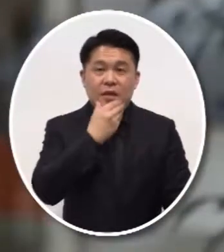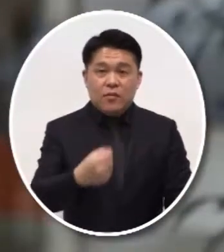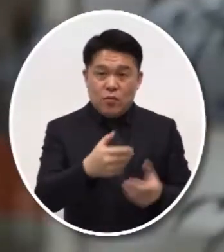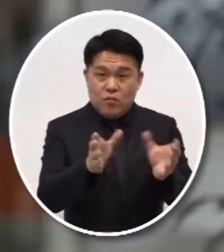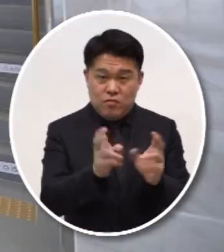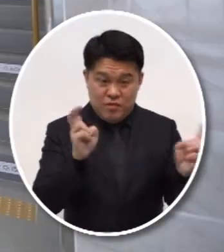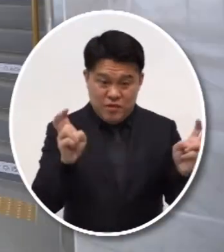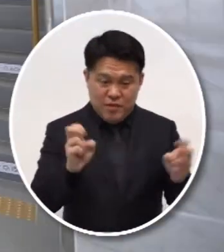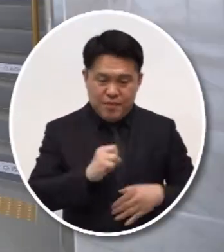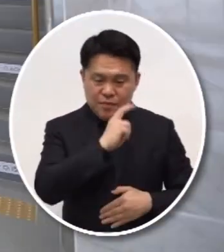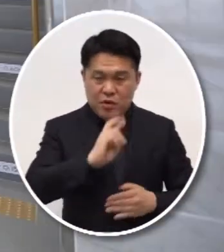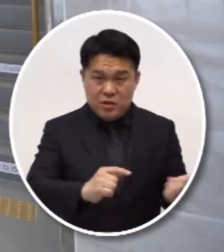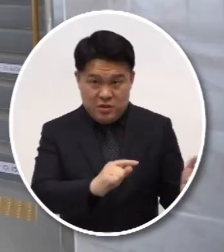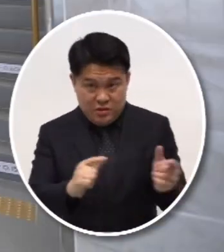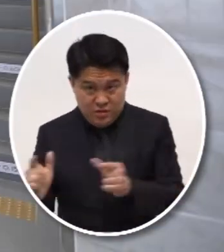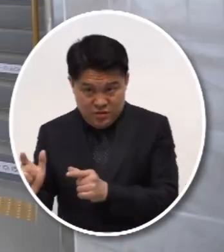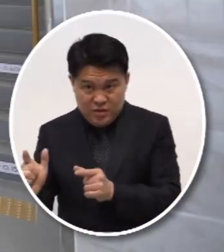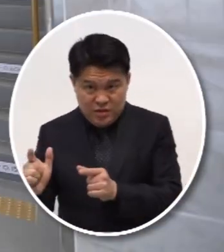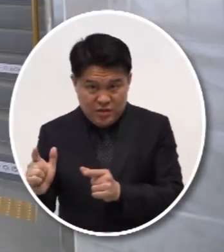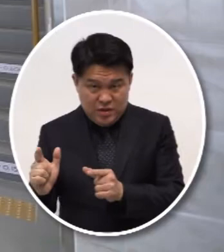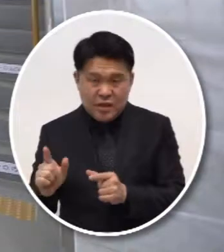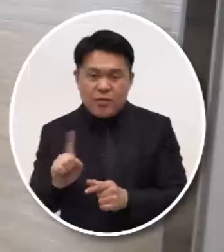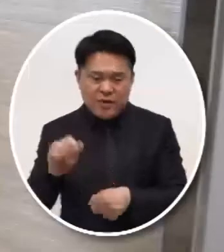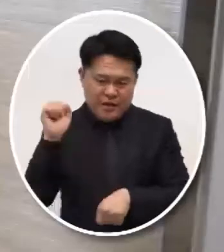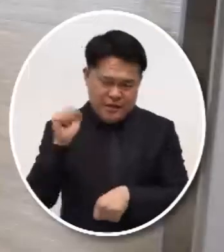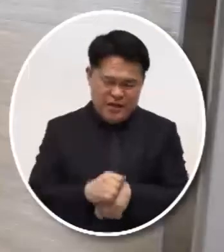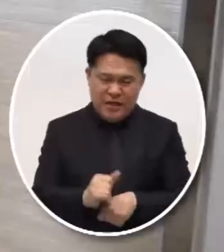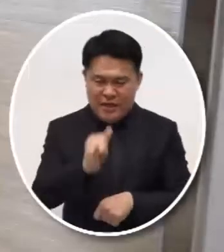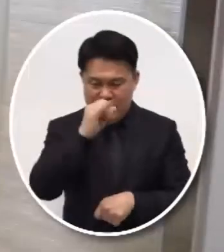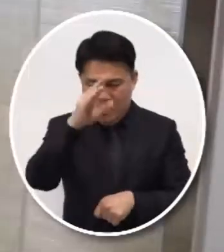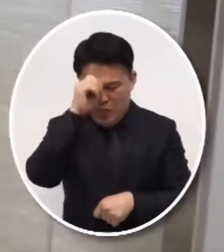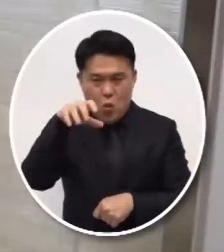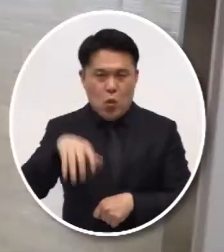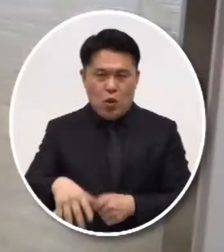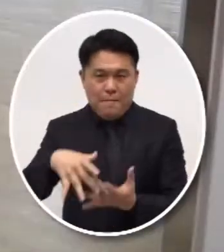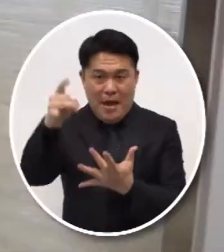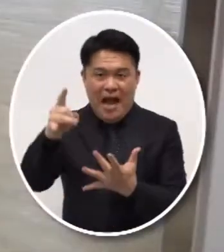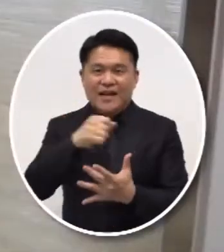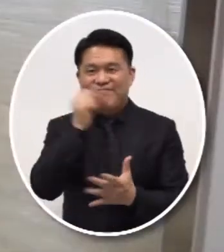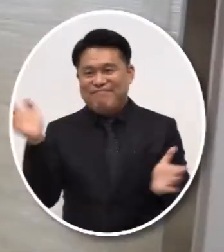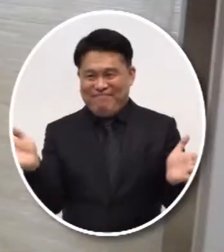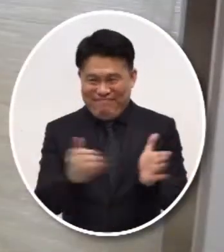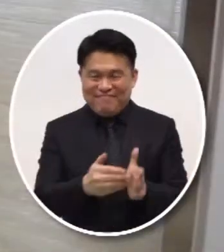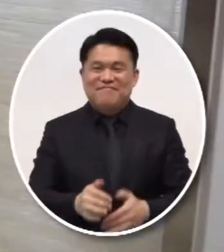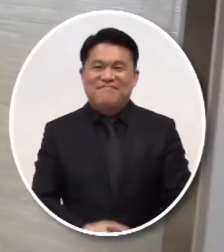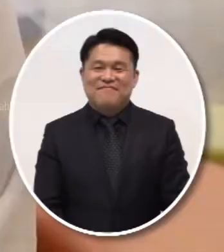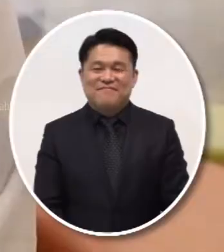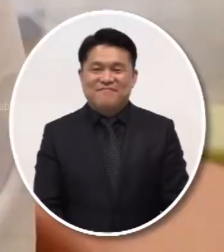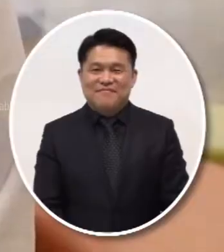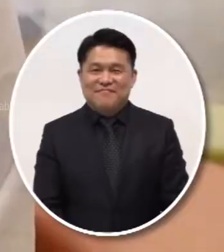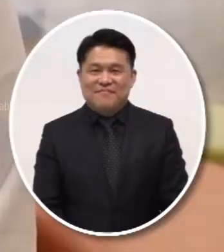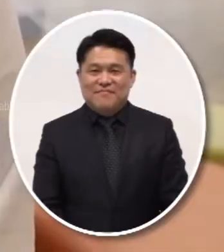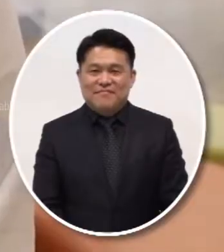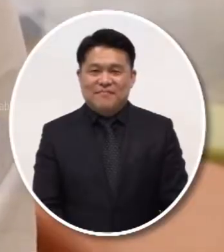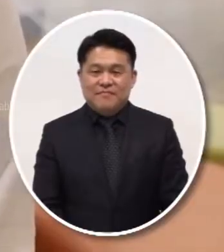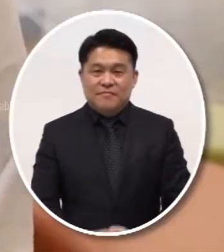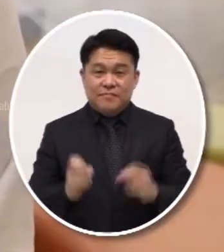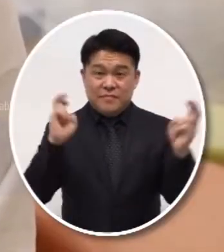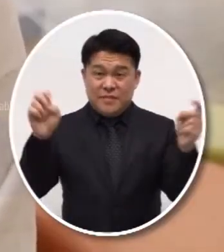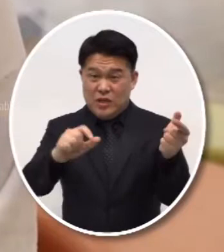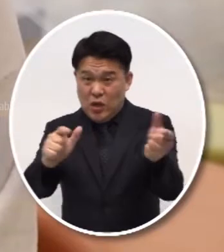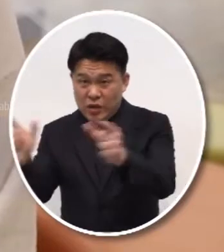행복모아는 이러한 편의시설, 배리어 프리가 잘 갖춰진 모범 사업장으로 선정됐습니다. 많은